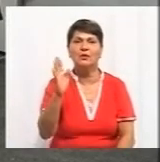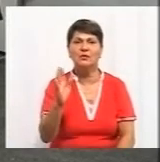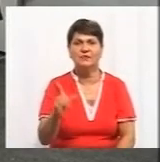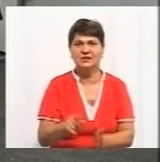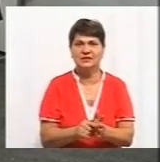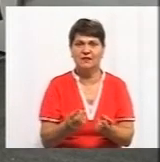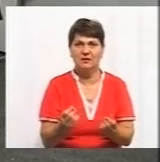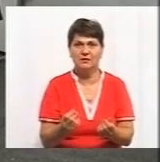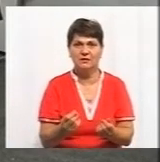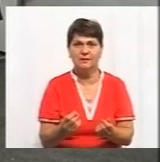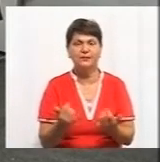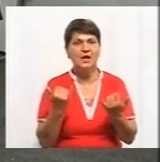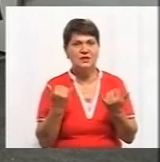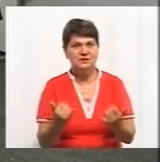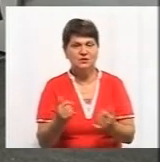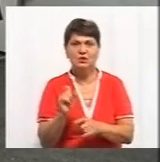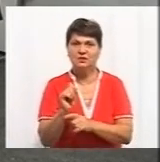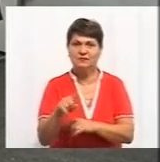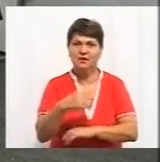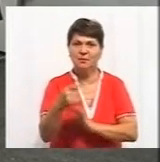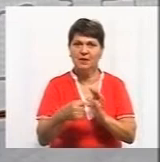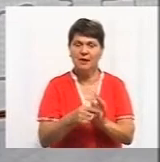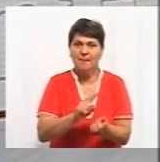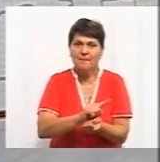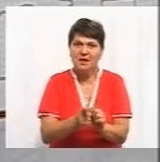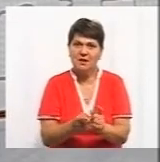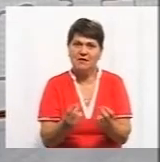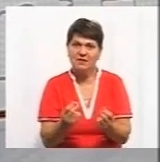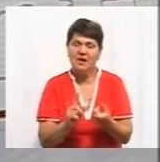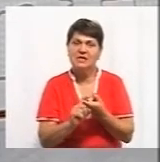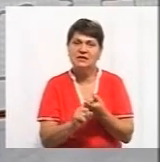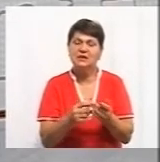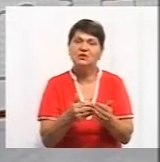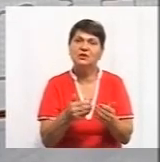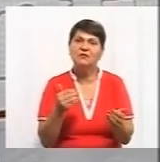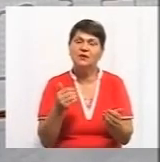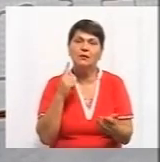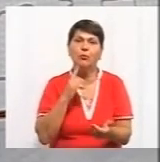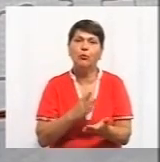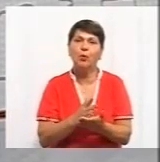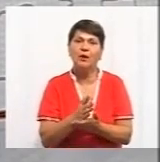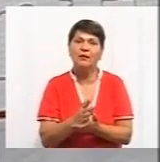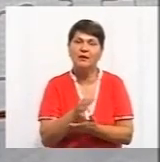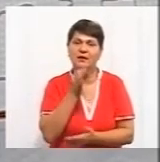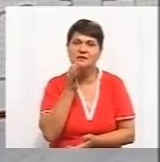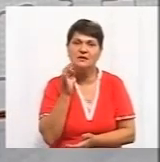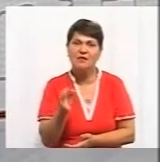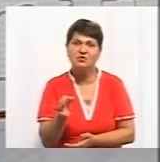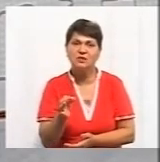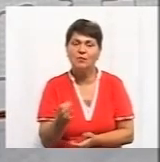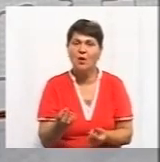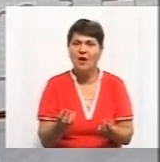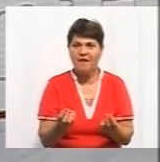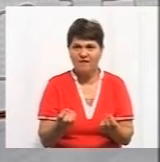вартістю? Сьогодні ставиться питання про те, щоб міняти вартість. Все буде залежати від того, яка буде політика, скажімо,